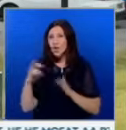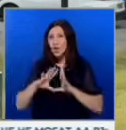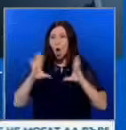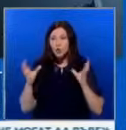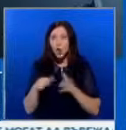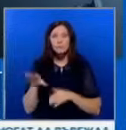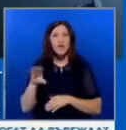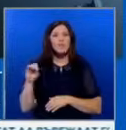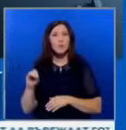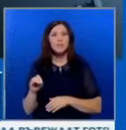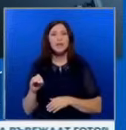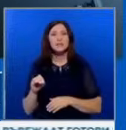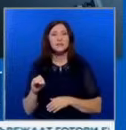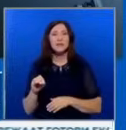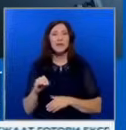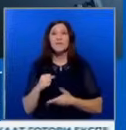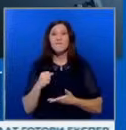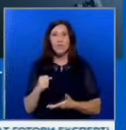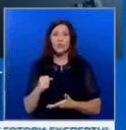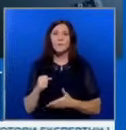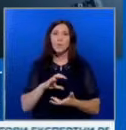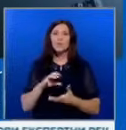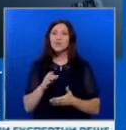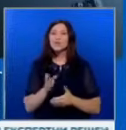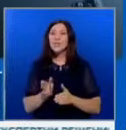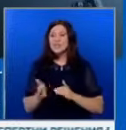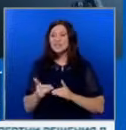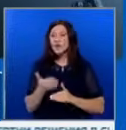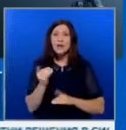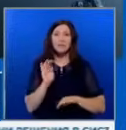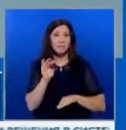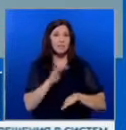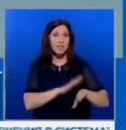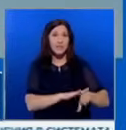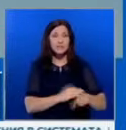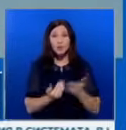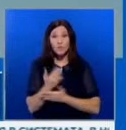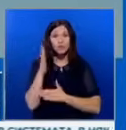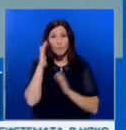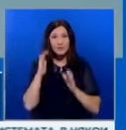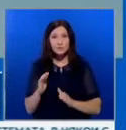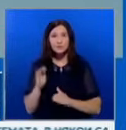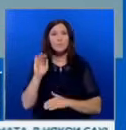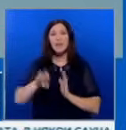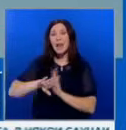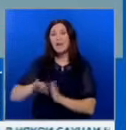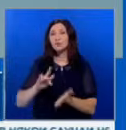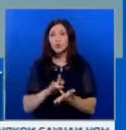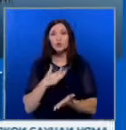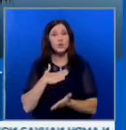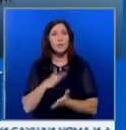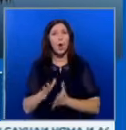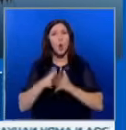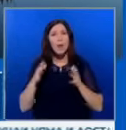общия европейски фон. Политическият ти завой няма да е десен, а новото правителство ще е ляво-центристко и ще разполага с